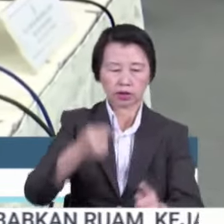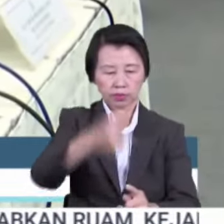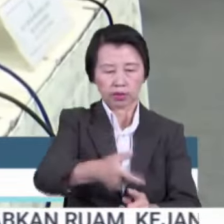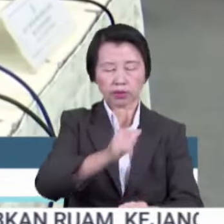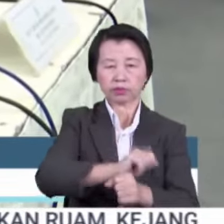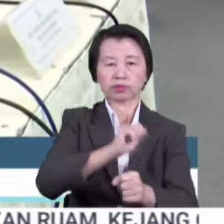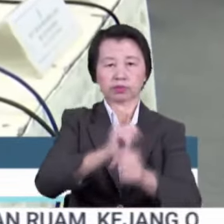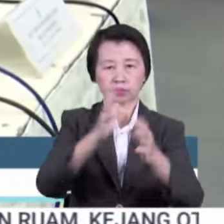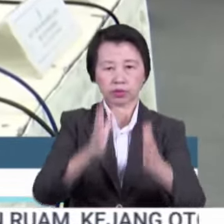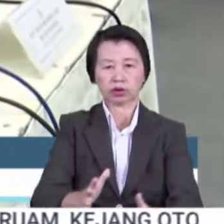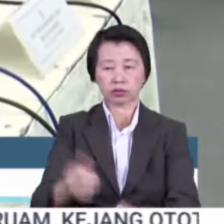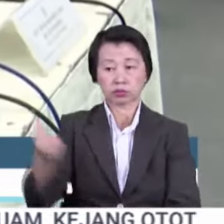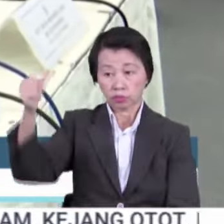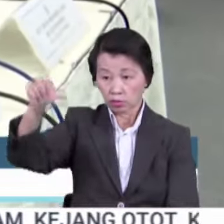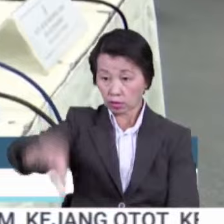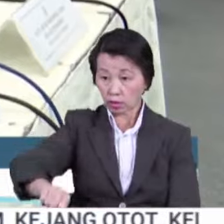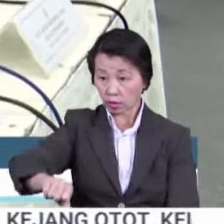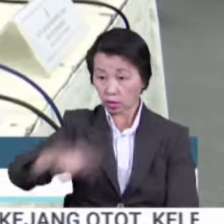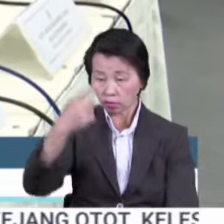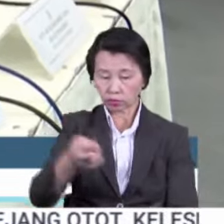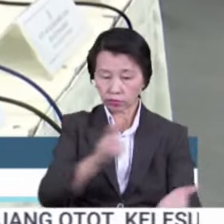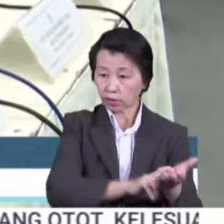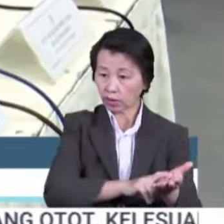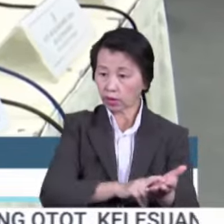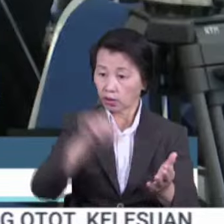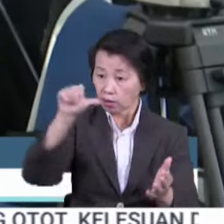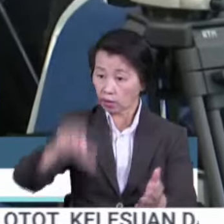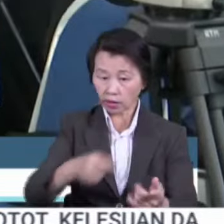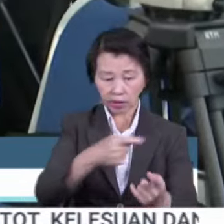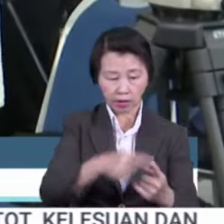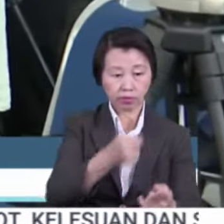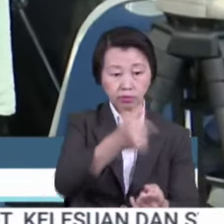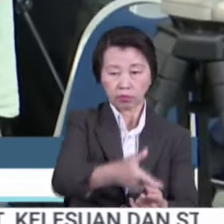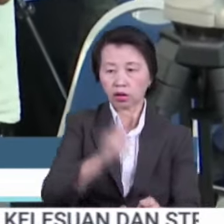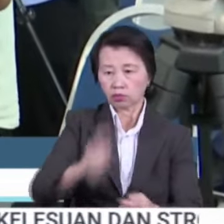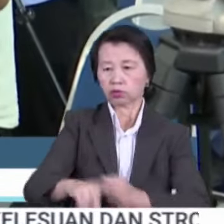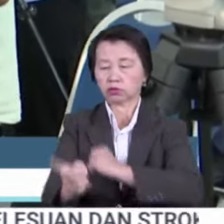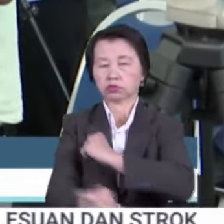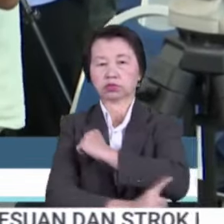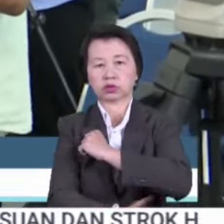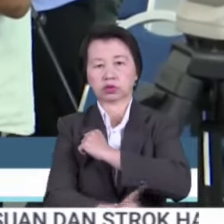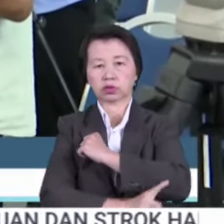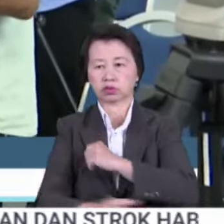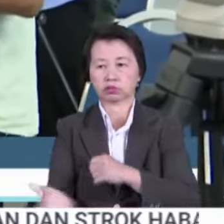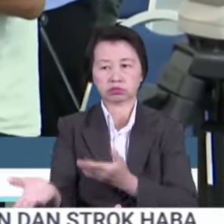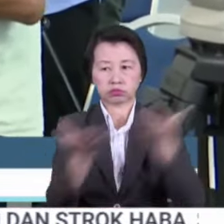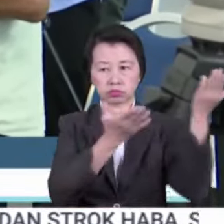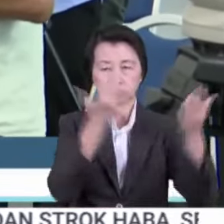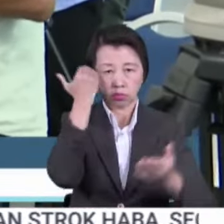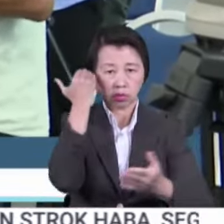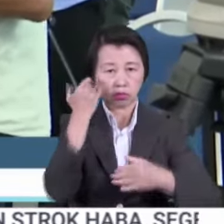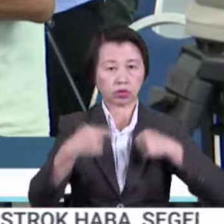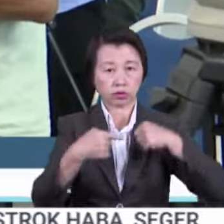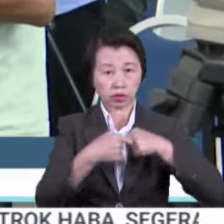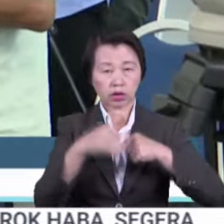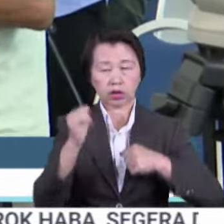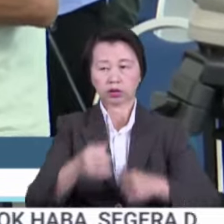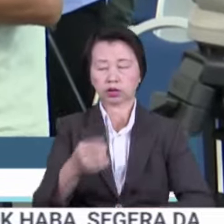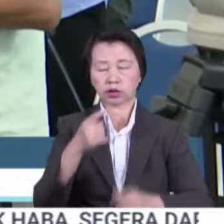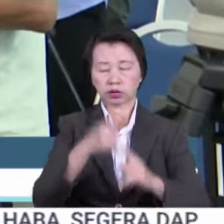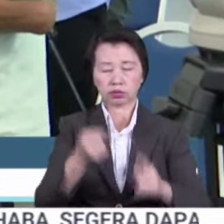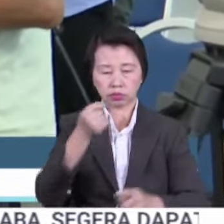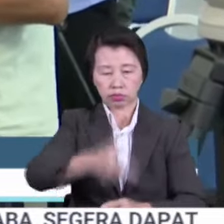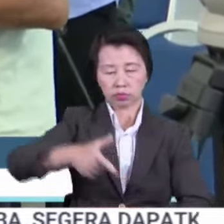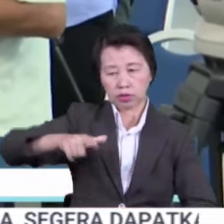masing-masing kegagalan majikan untuk mendaftar boleh dikenakan tindakan kompaun dan pendawaan selain dikenakan faedah